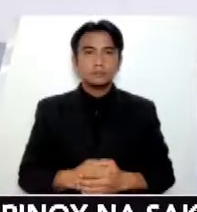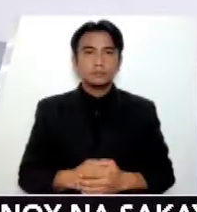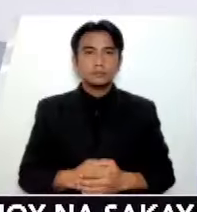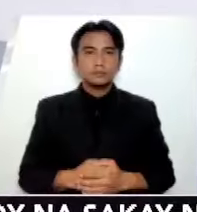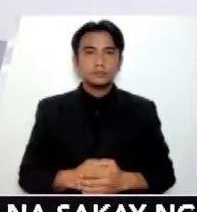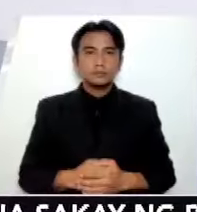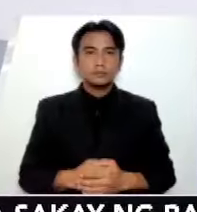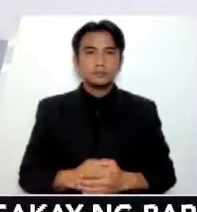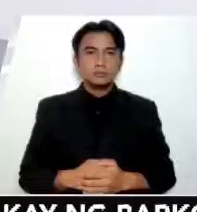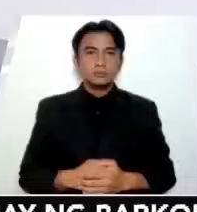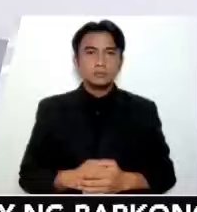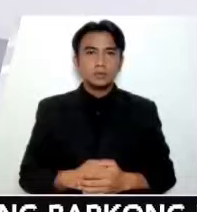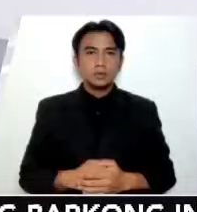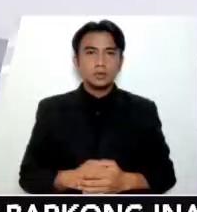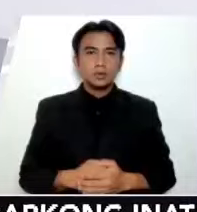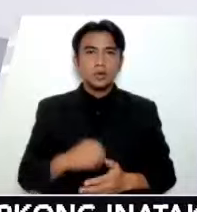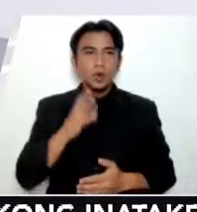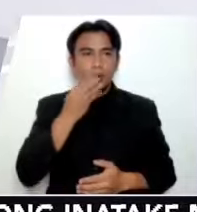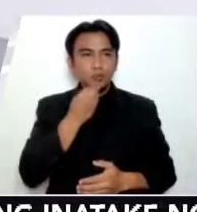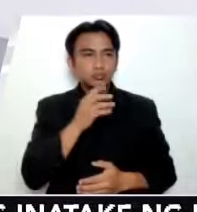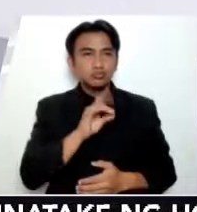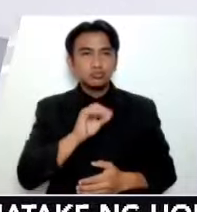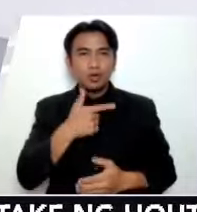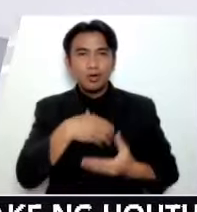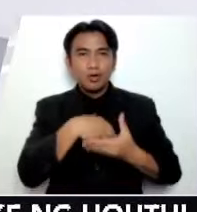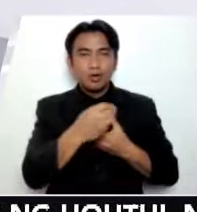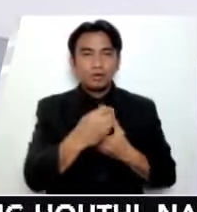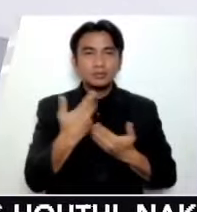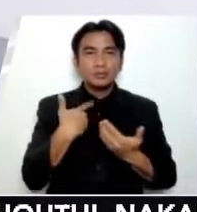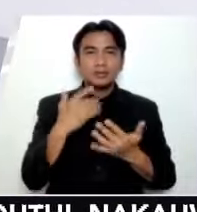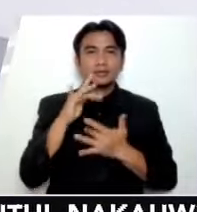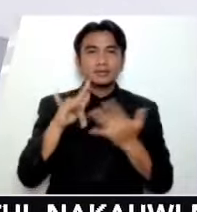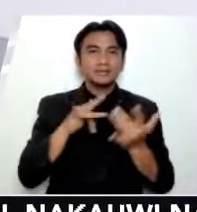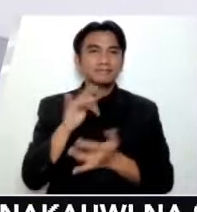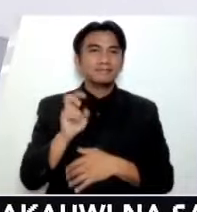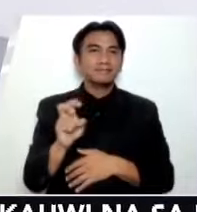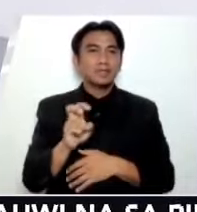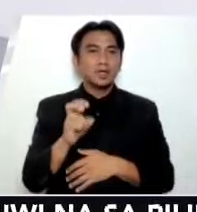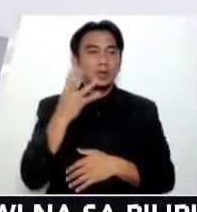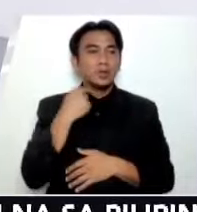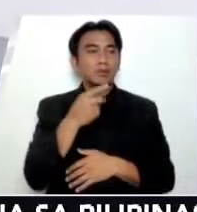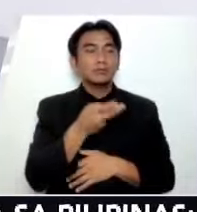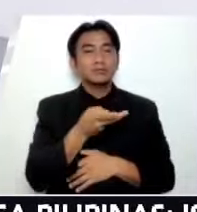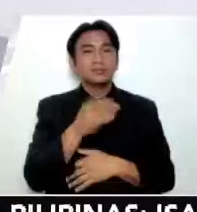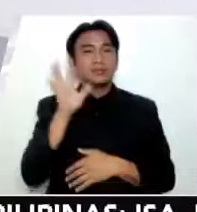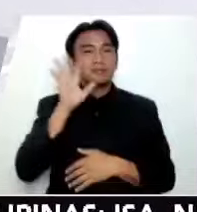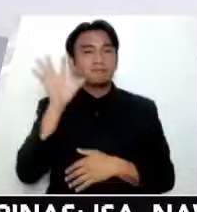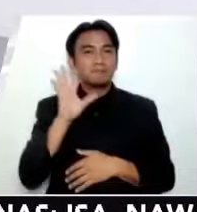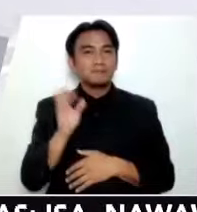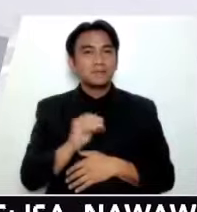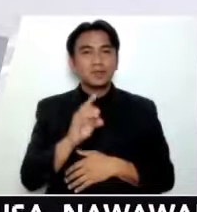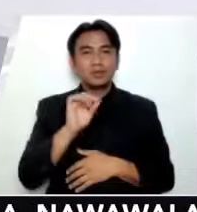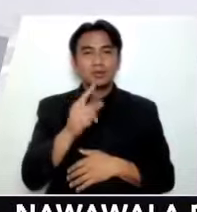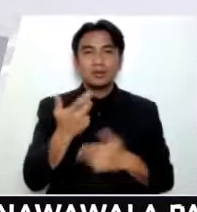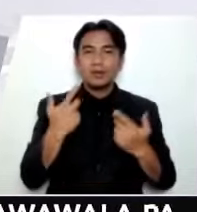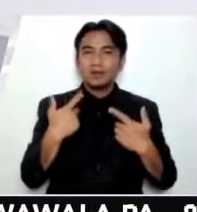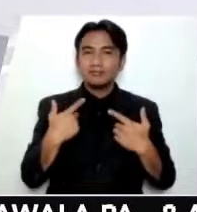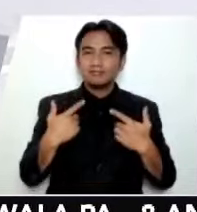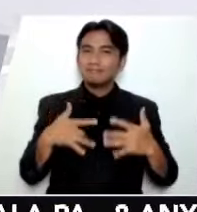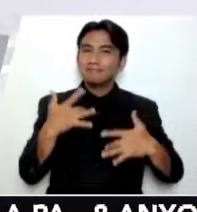Who let the dogs out? Sa outing. Dahil ang mga alagang aso sa Batangas enjoy sa water activities. Pero di lang pala